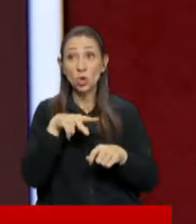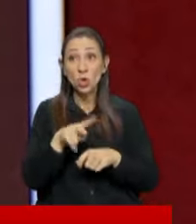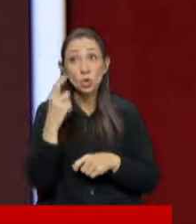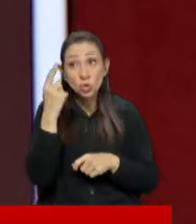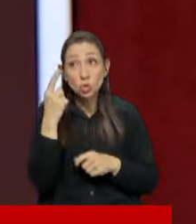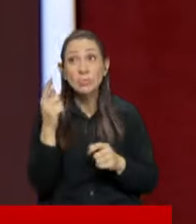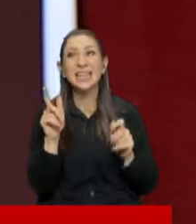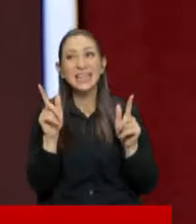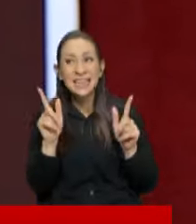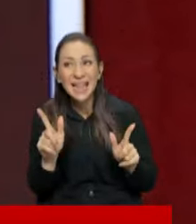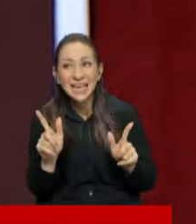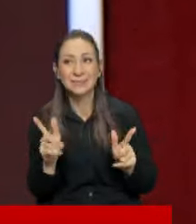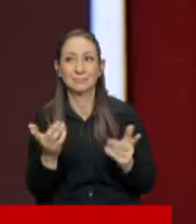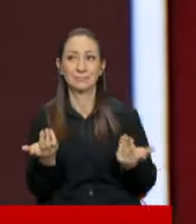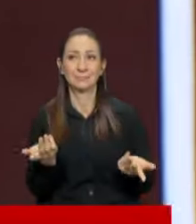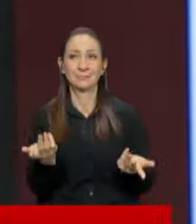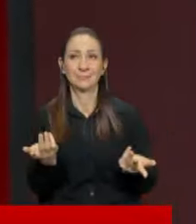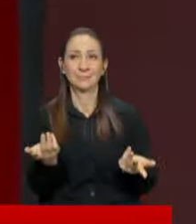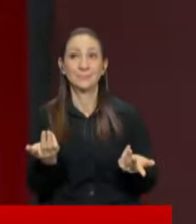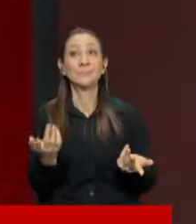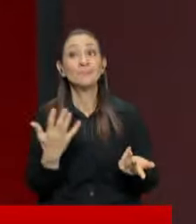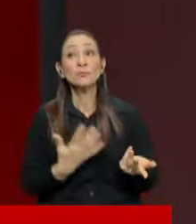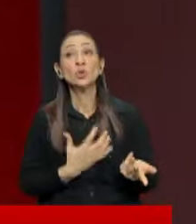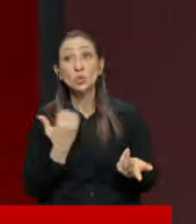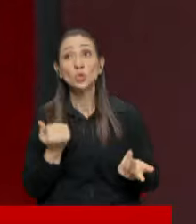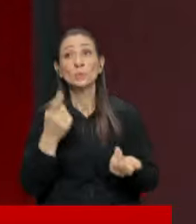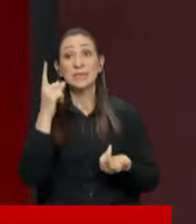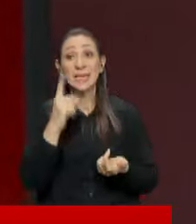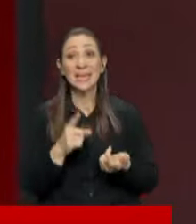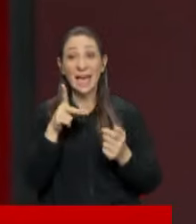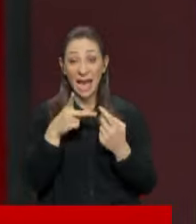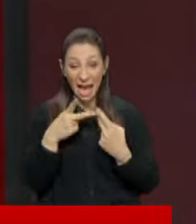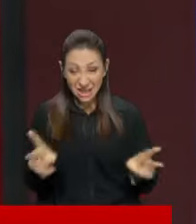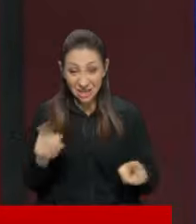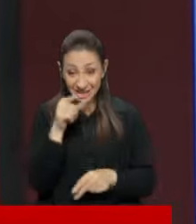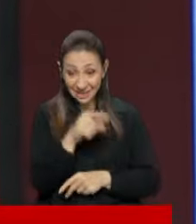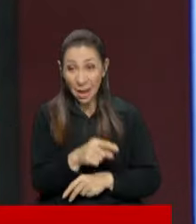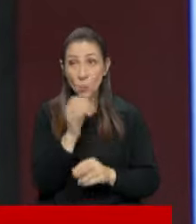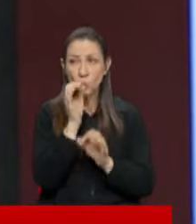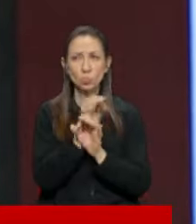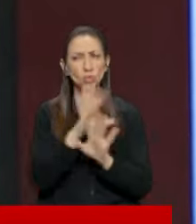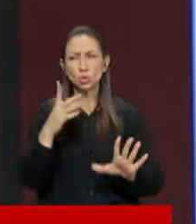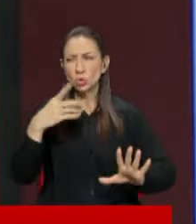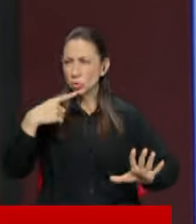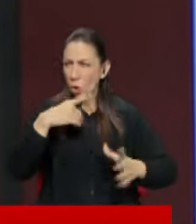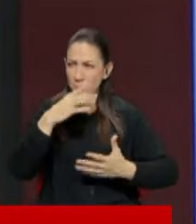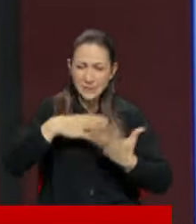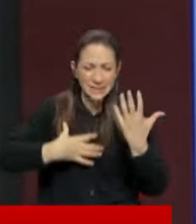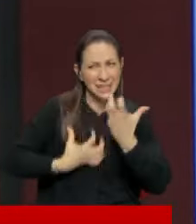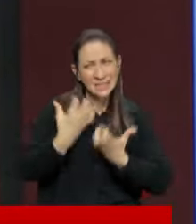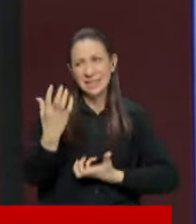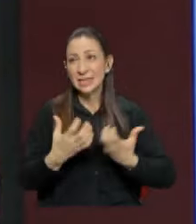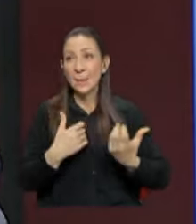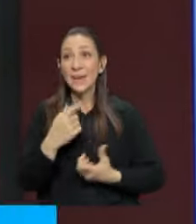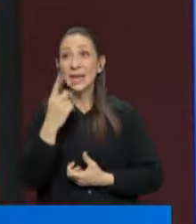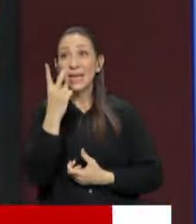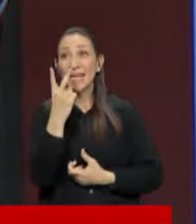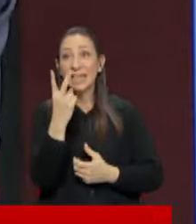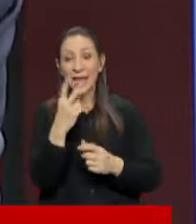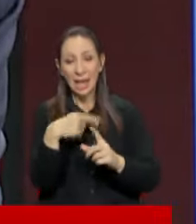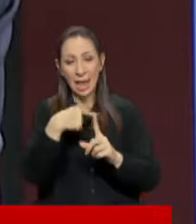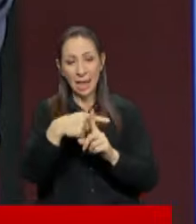düşünmeli idiler. Ne yazık ki ilk açıldığında müthiş zorluk çekiyordu vatandaşlarımız. Ben oraya iki